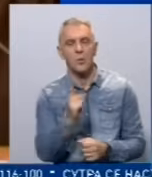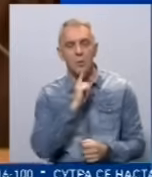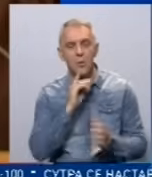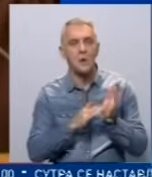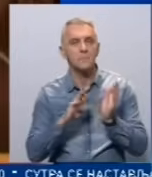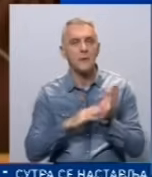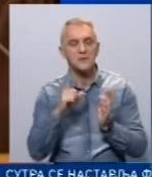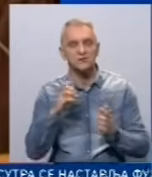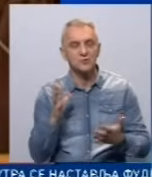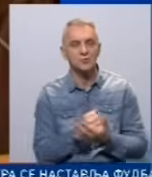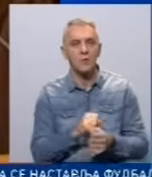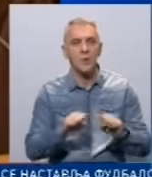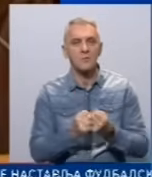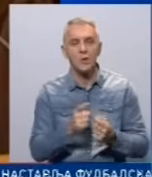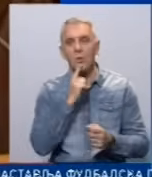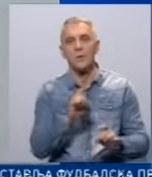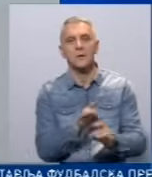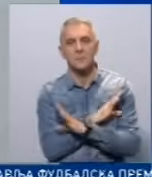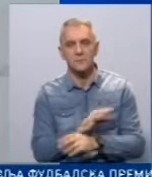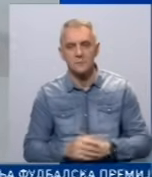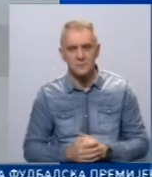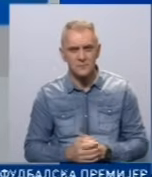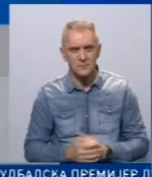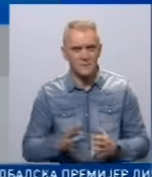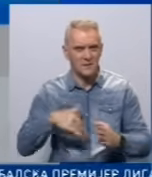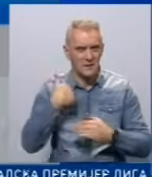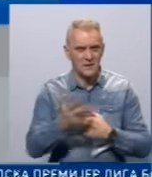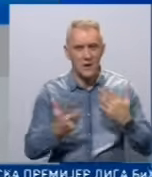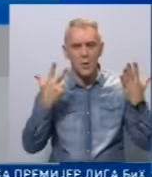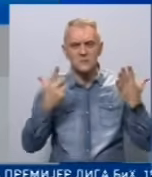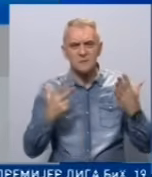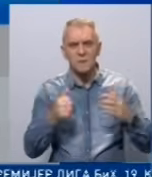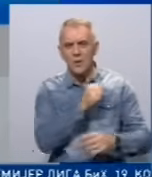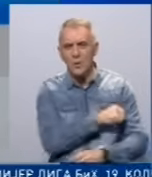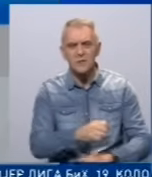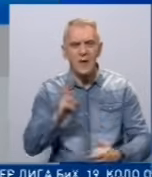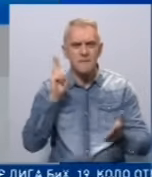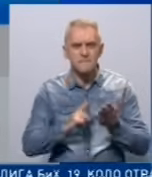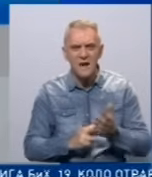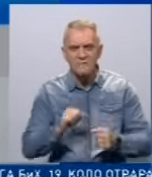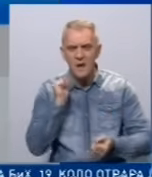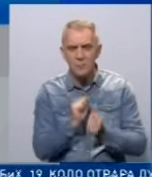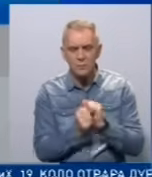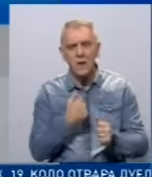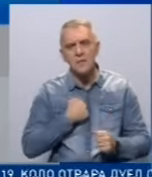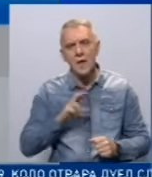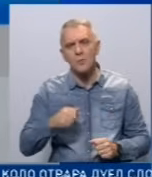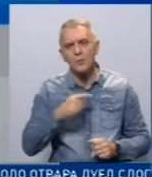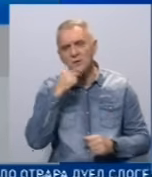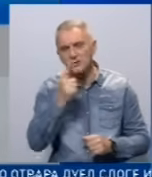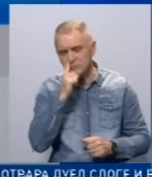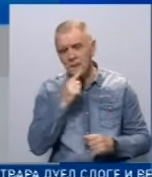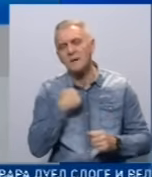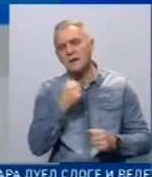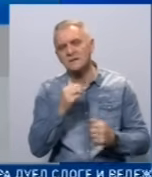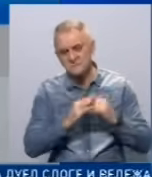Memić zadobio povrede od kojih je preminuo. Nakon 8 godina pravne borbe ja mogu reći da sam zadovoljan zato što se i